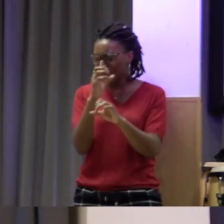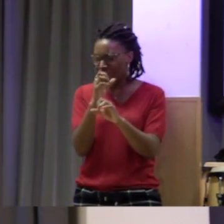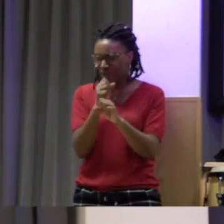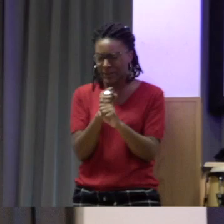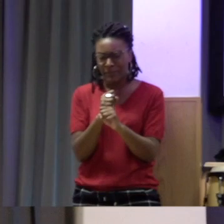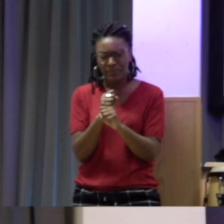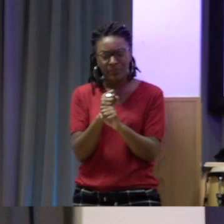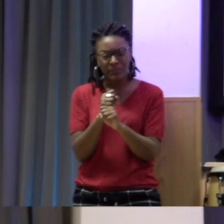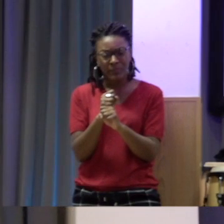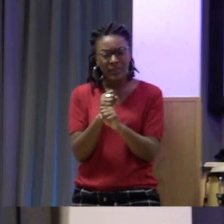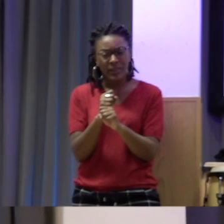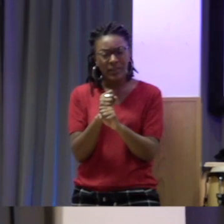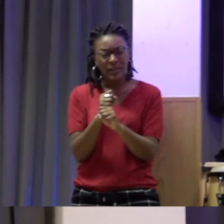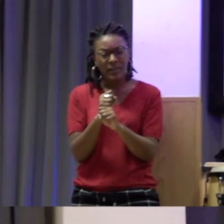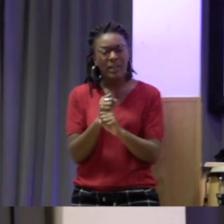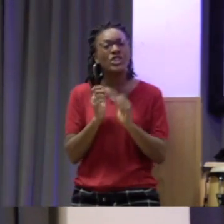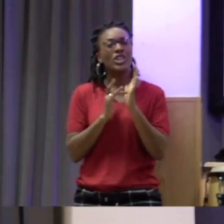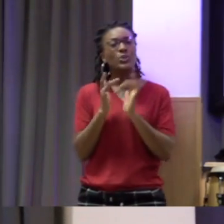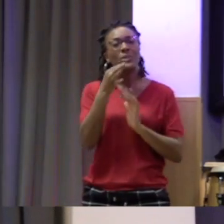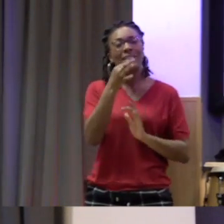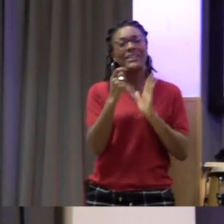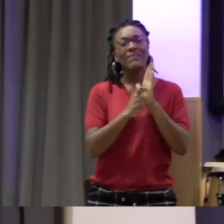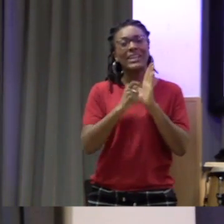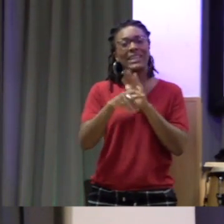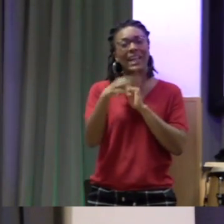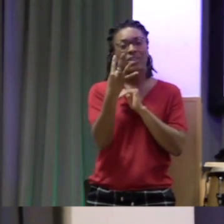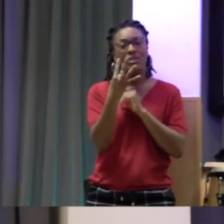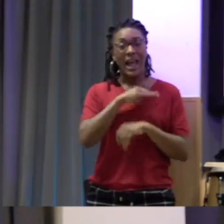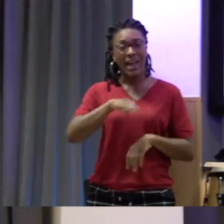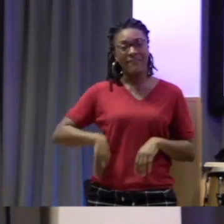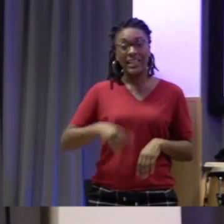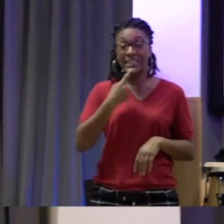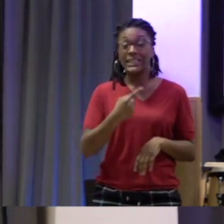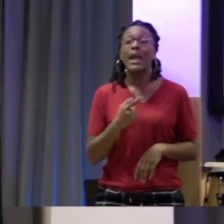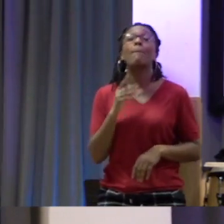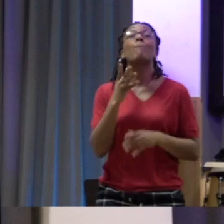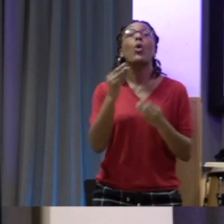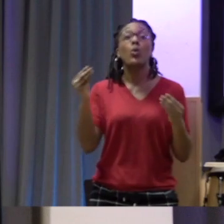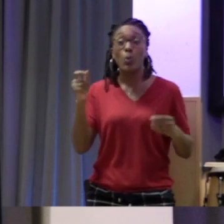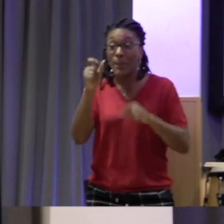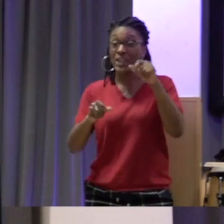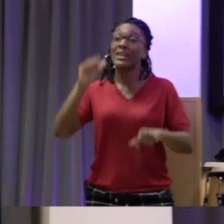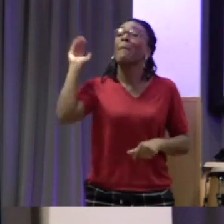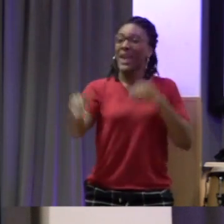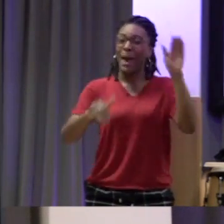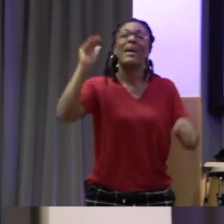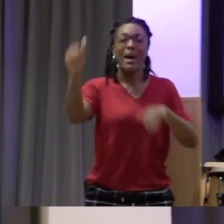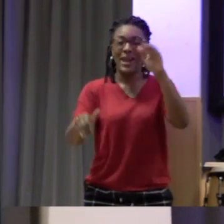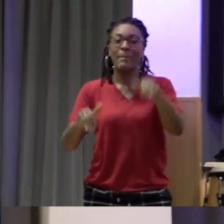Le Seigneur dit dans le verset 14, « Car il y a beaucoup d'appelés, mais